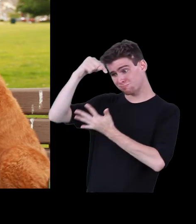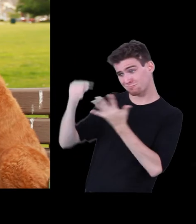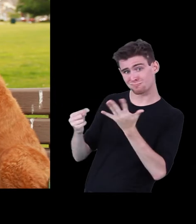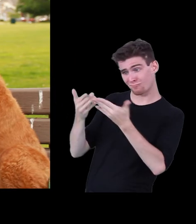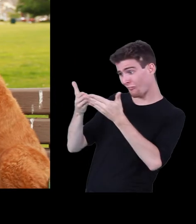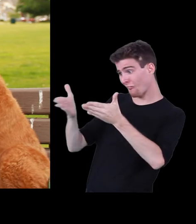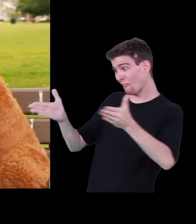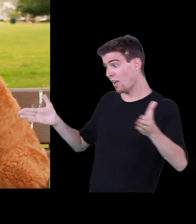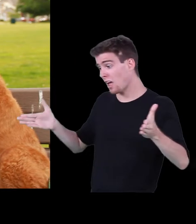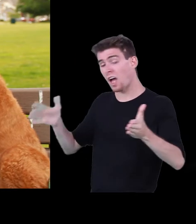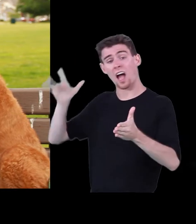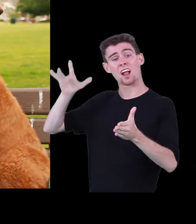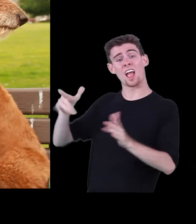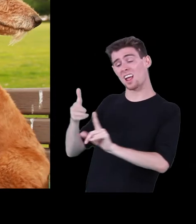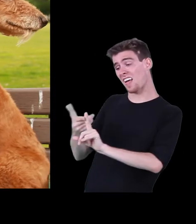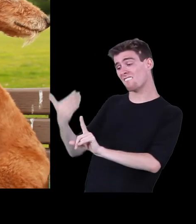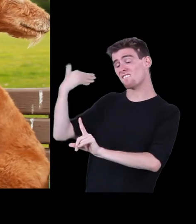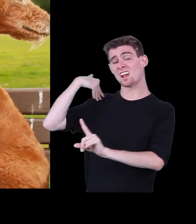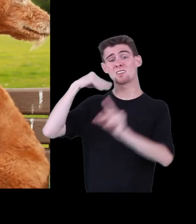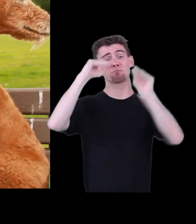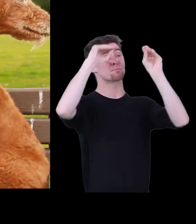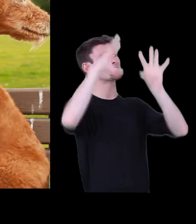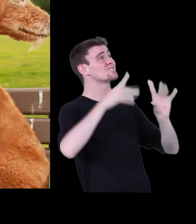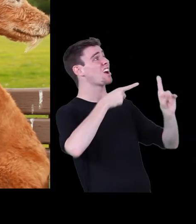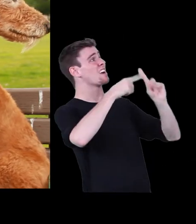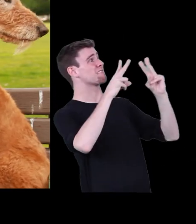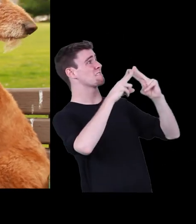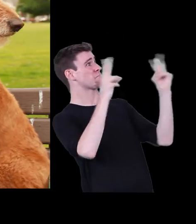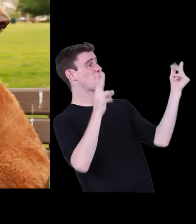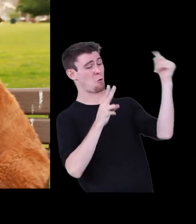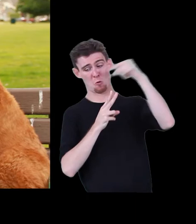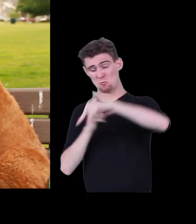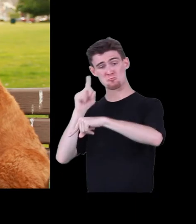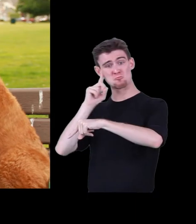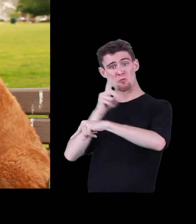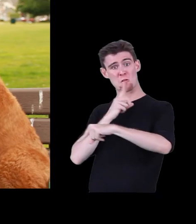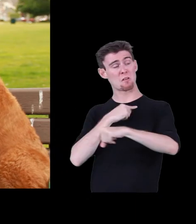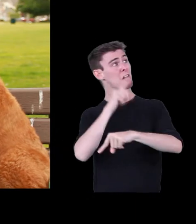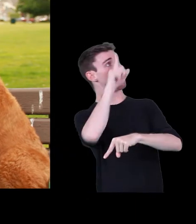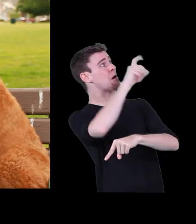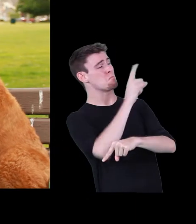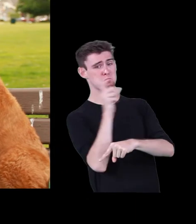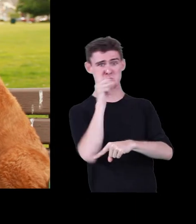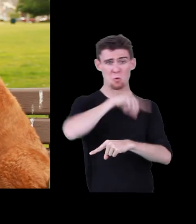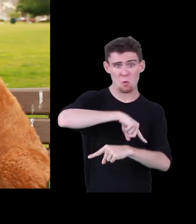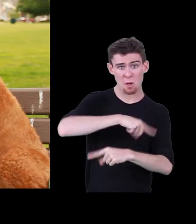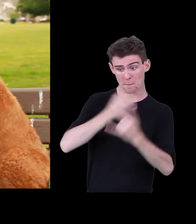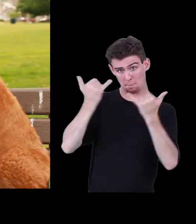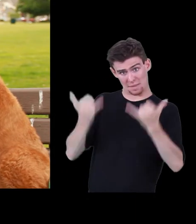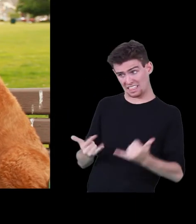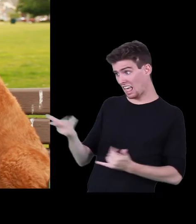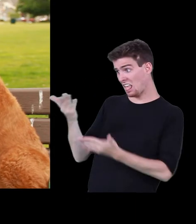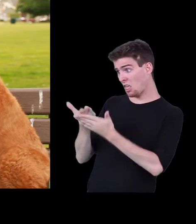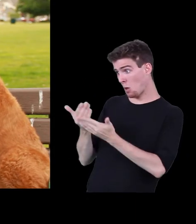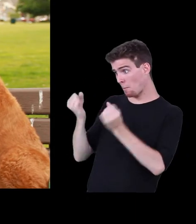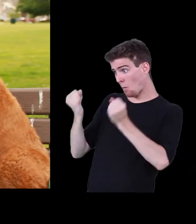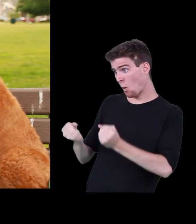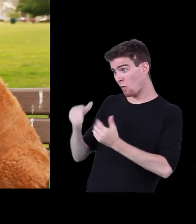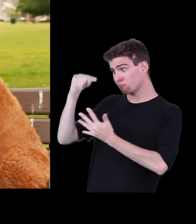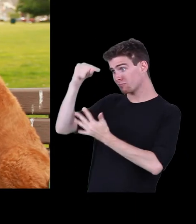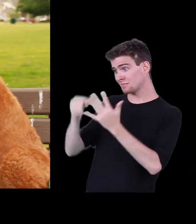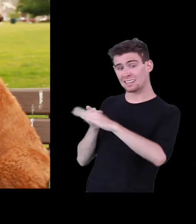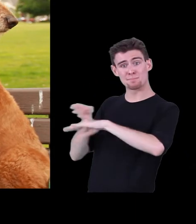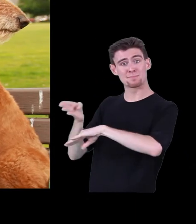là, qui comprend la surdité. Je peux le supporter, je peux aider, mais je peux leur demander des questions à eux autres. Quand il était à l'école du quartier, je ne pouvais pas me fier à ce